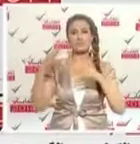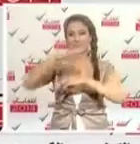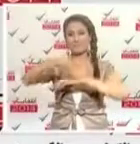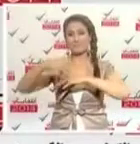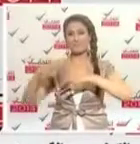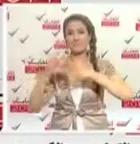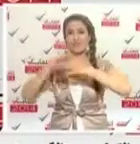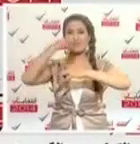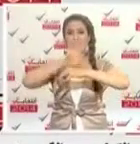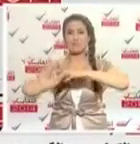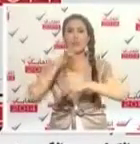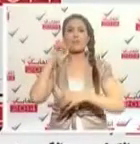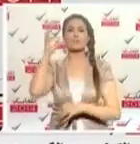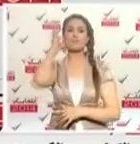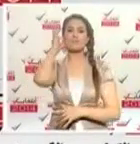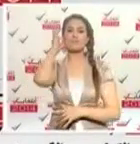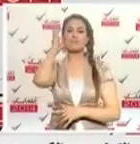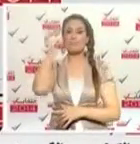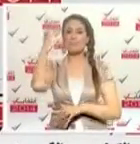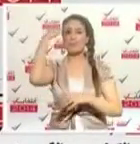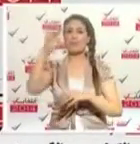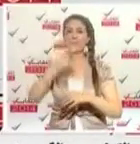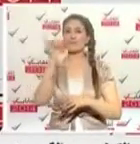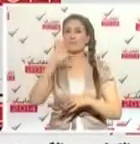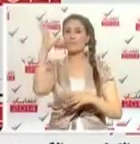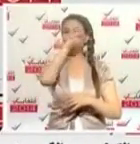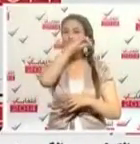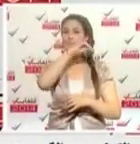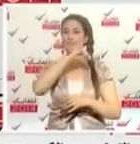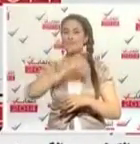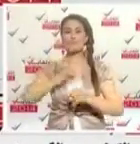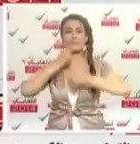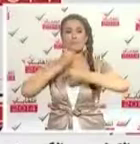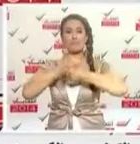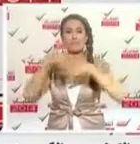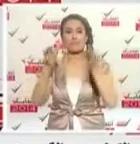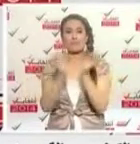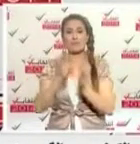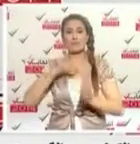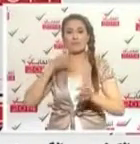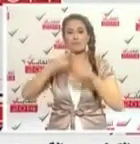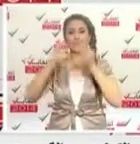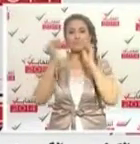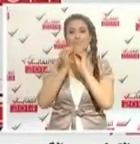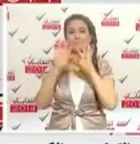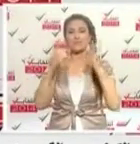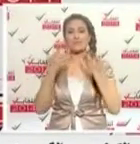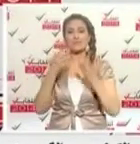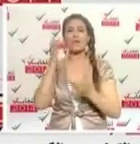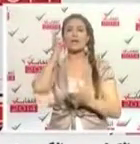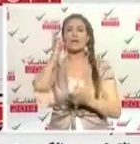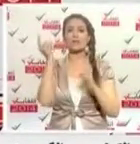الفريد وفريانة وماجب العباس وحيدرة دون استثناء. انشغالات حزبنا هي انشغالات جميع التونسيين وخصوصا القصرين